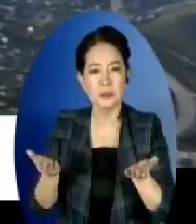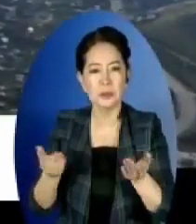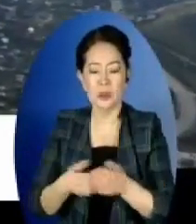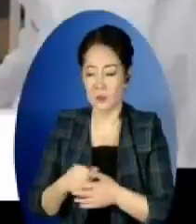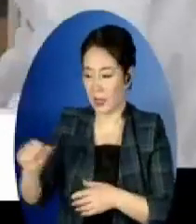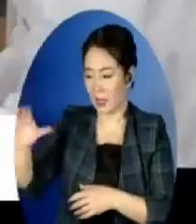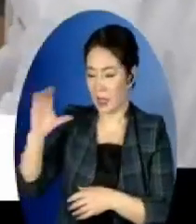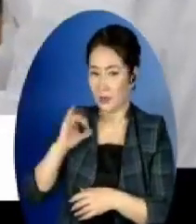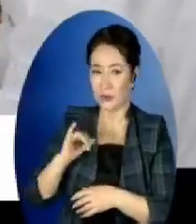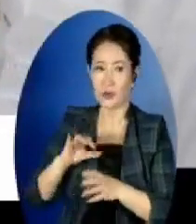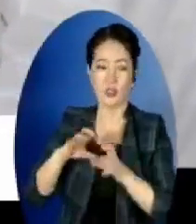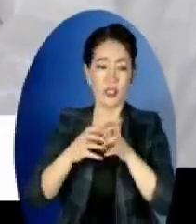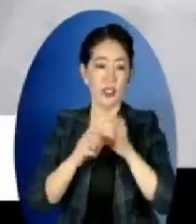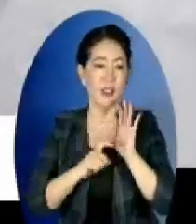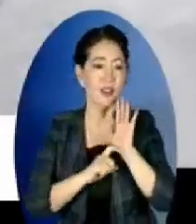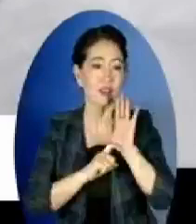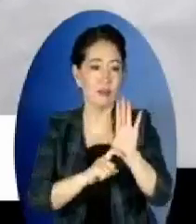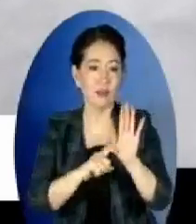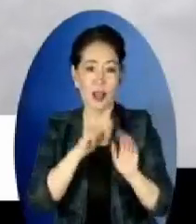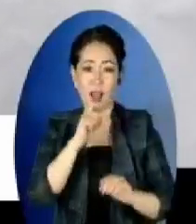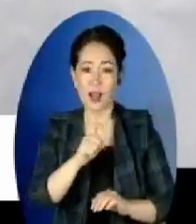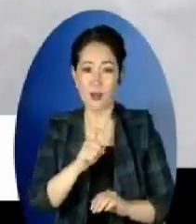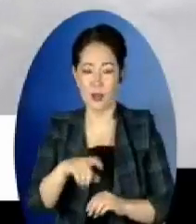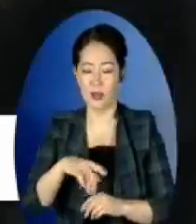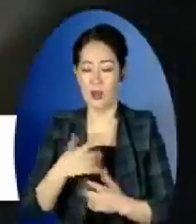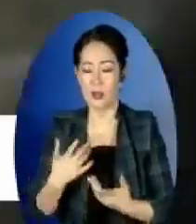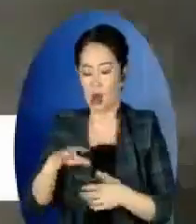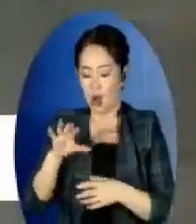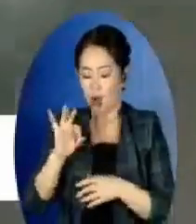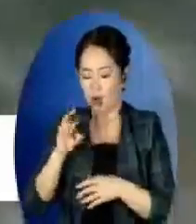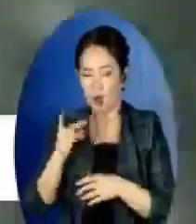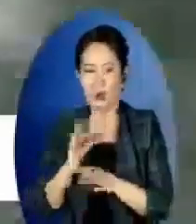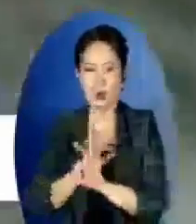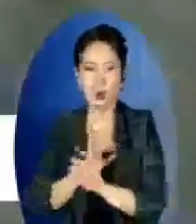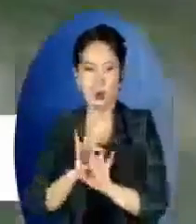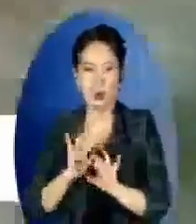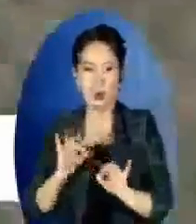Энэ асуултад дэлхийд дахин үе үеийн онолчид өөр өөр хариулт өгсөөр ирж.